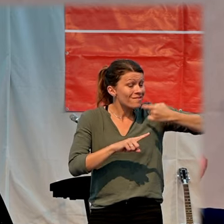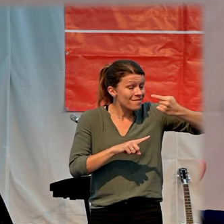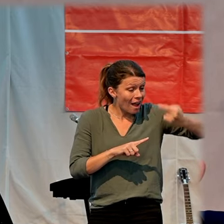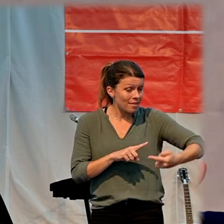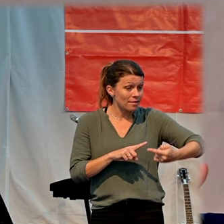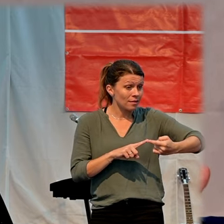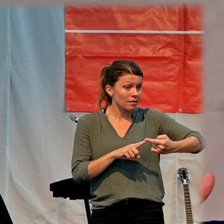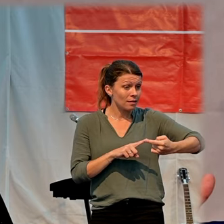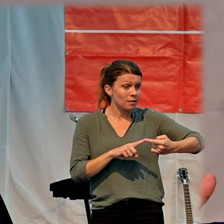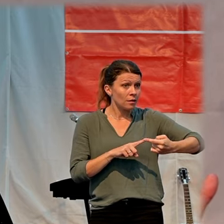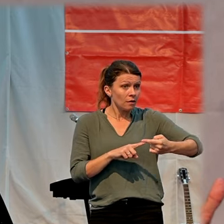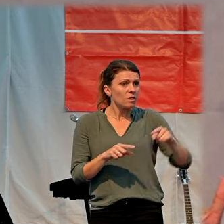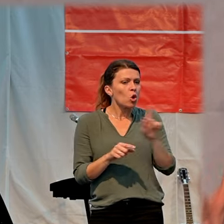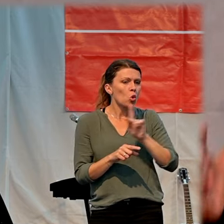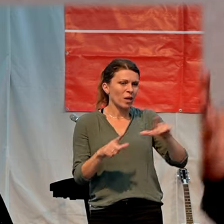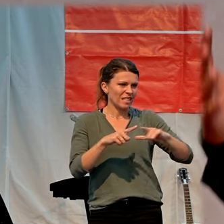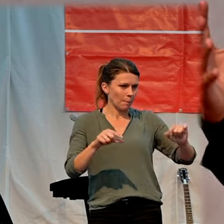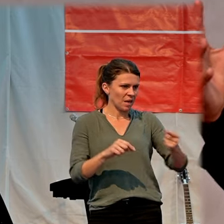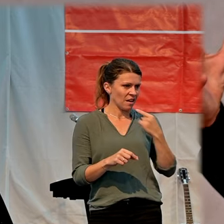1. Korintherbrief,